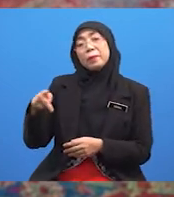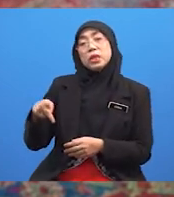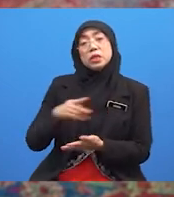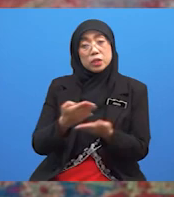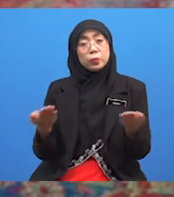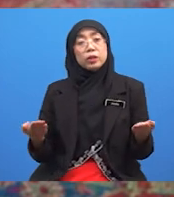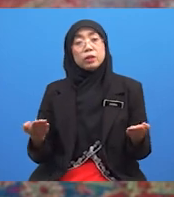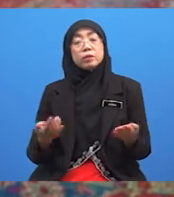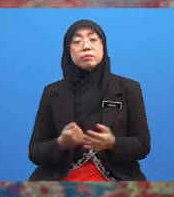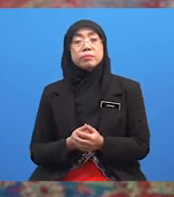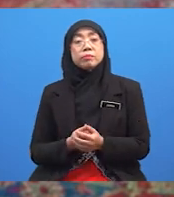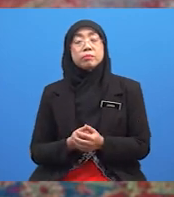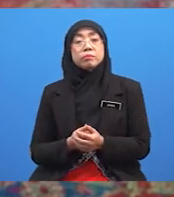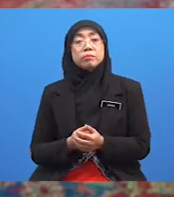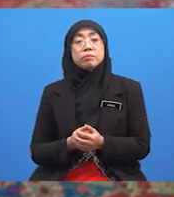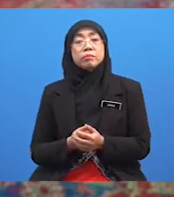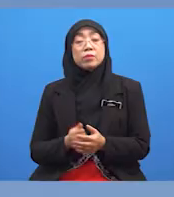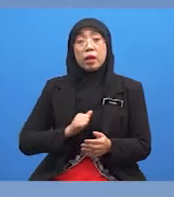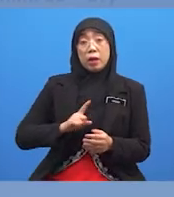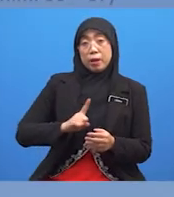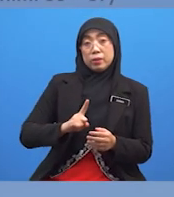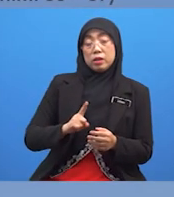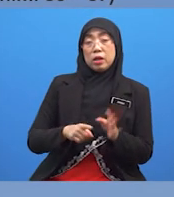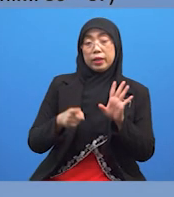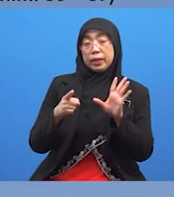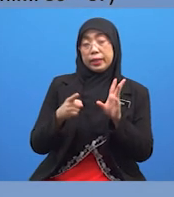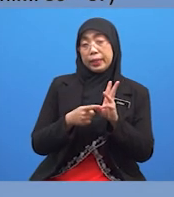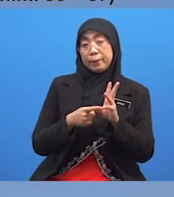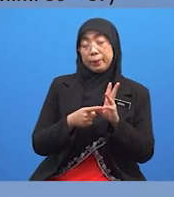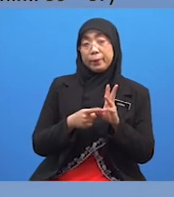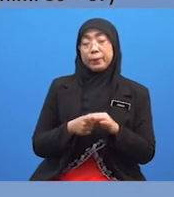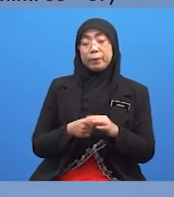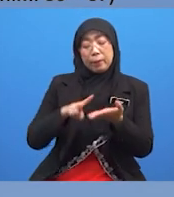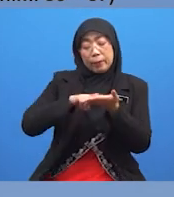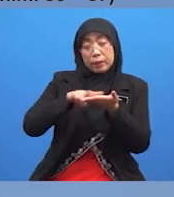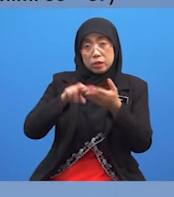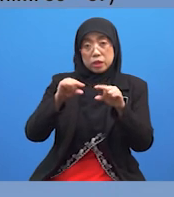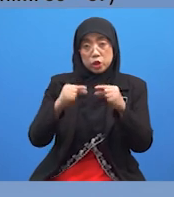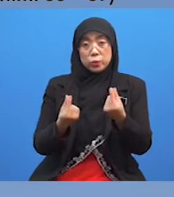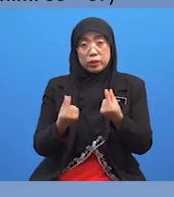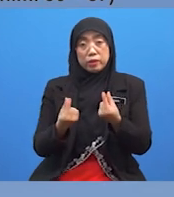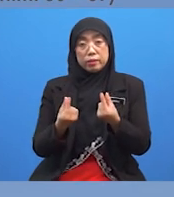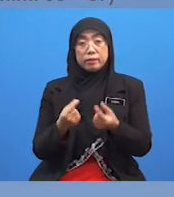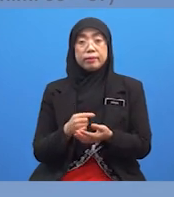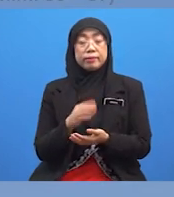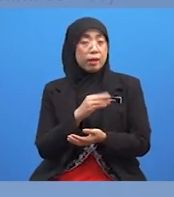sekalian, aspek keagamaan yang keenam ialah membaca Al-Quran dan